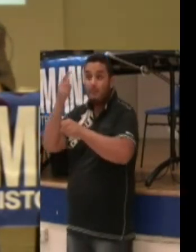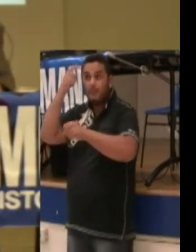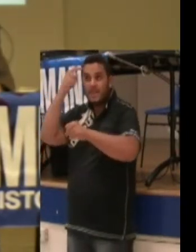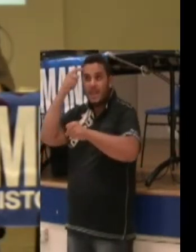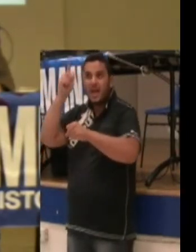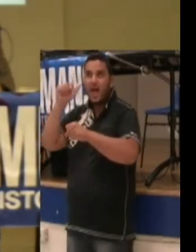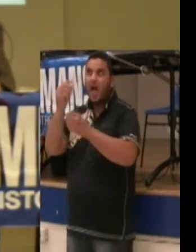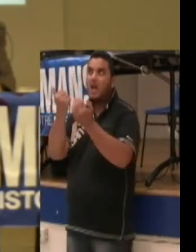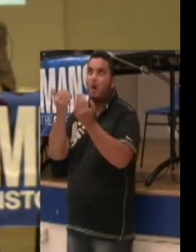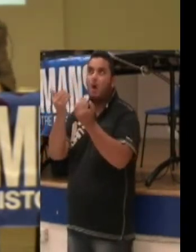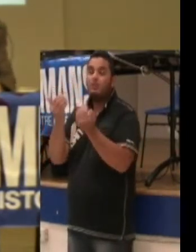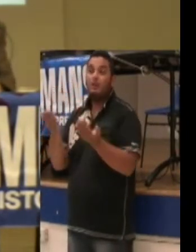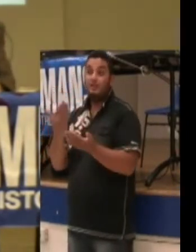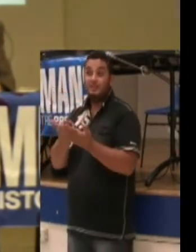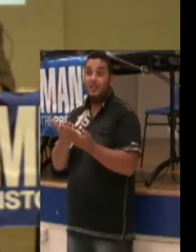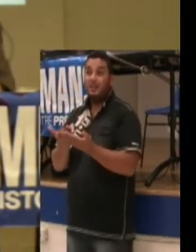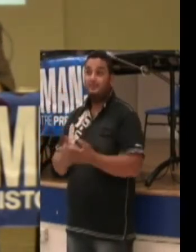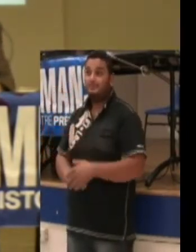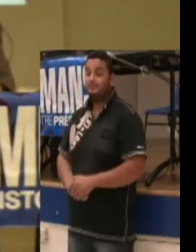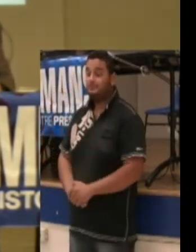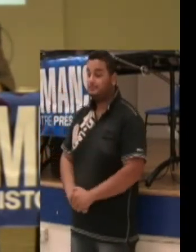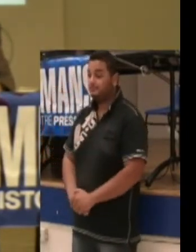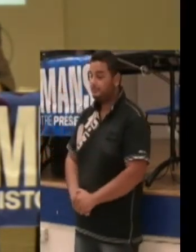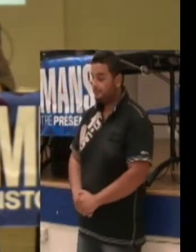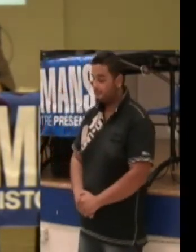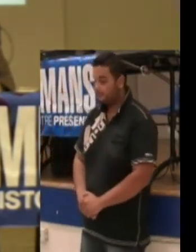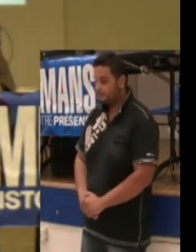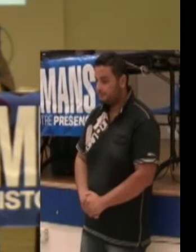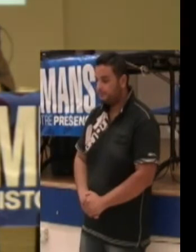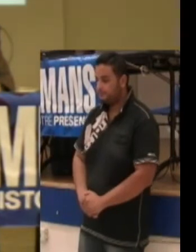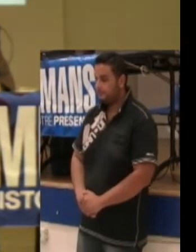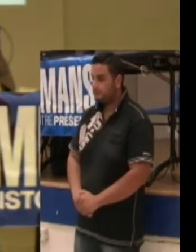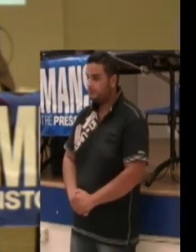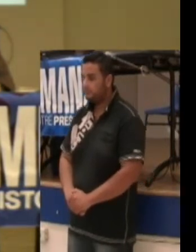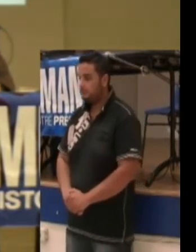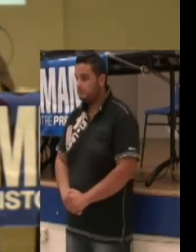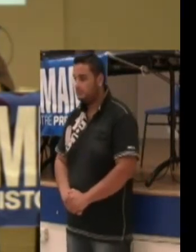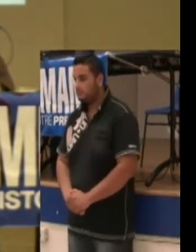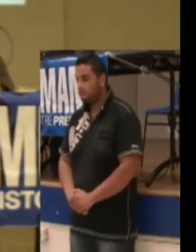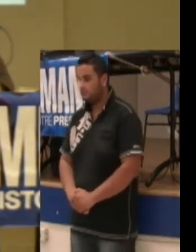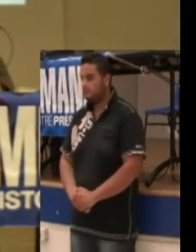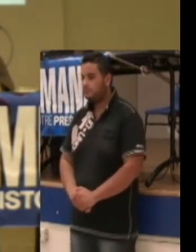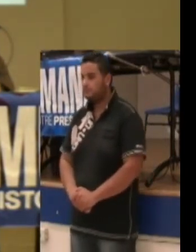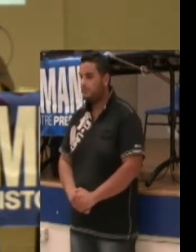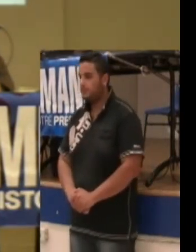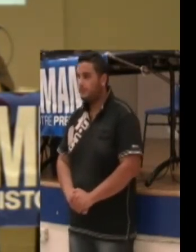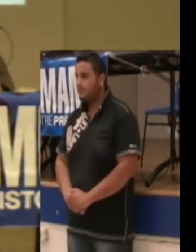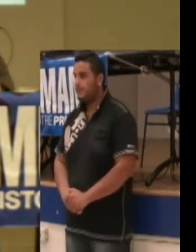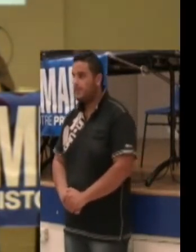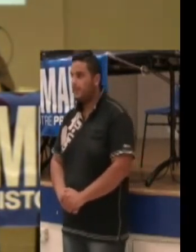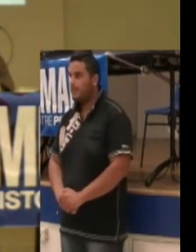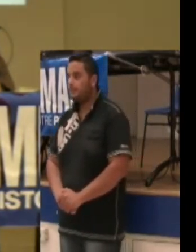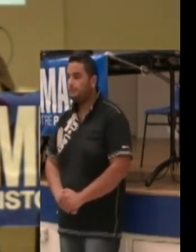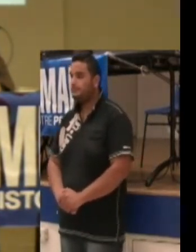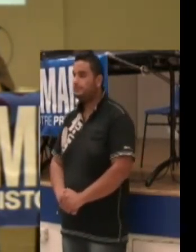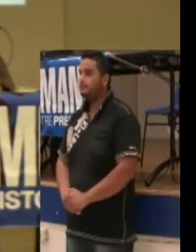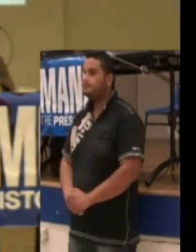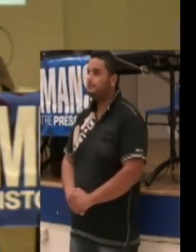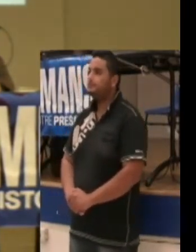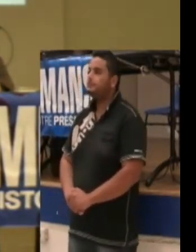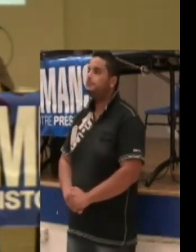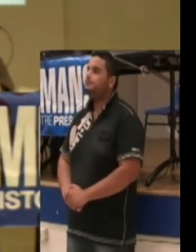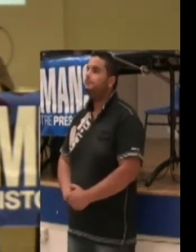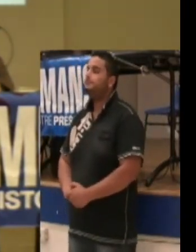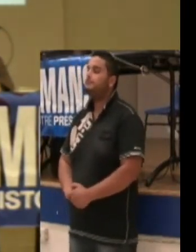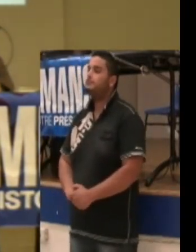وتعالى dit المؤمن les croyants, hein, ils ont أفلح. Bon, le mot فلاح, il a aussi